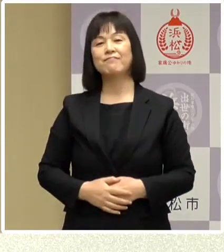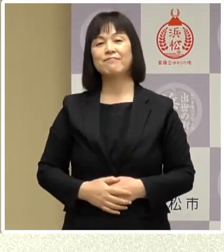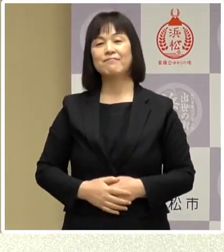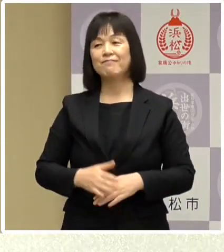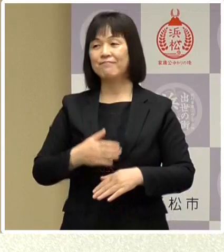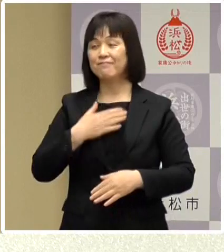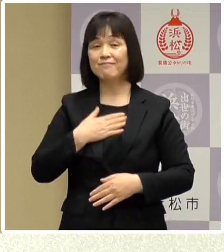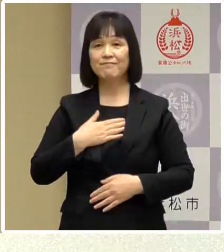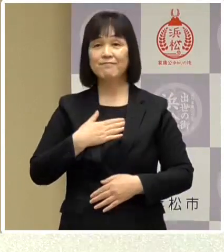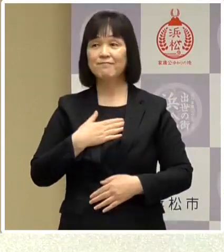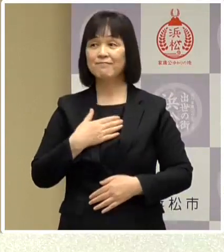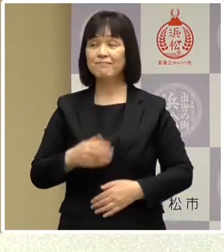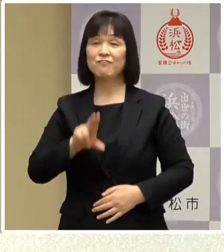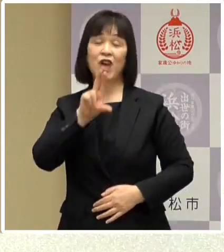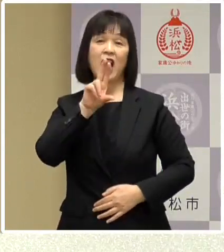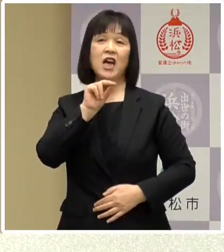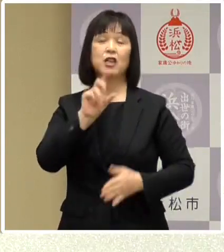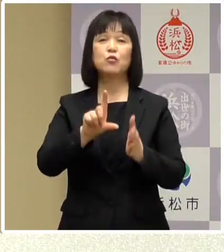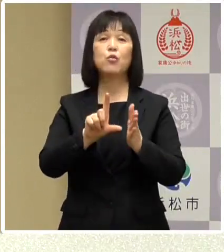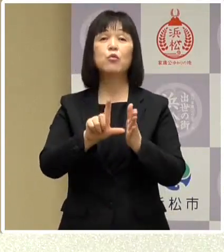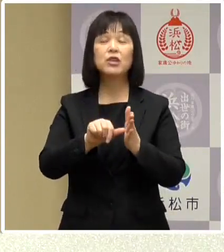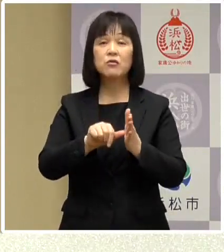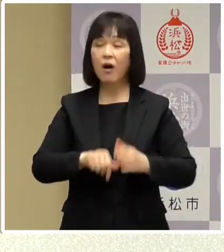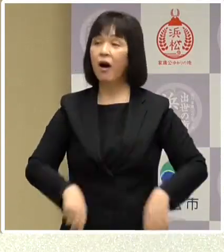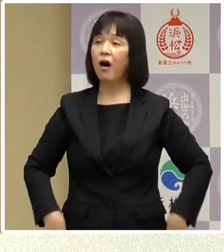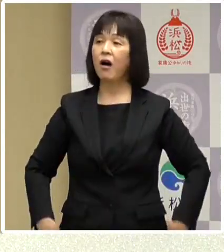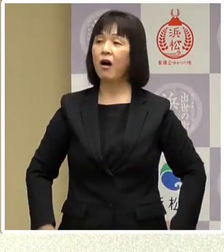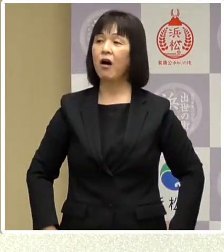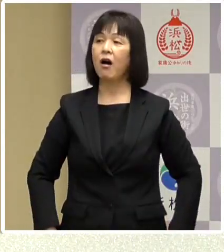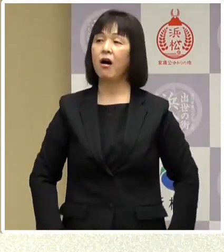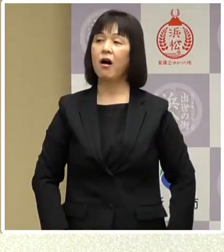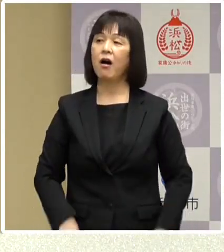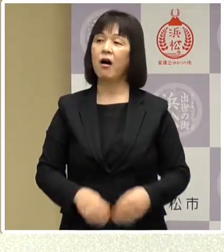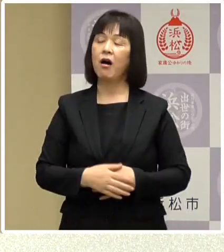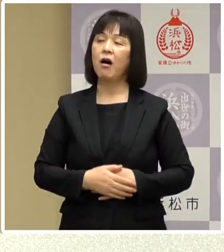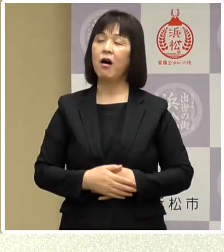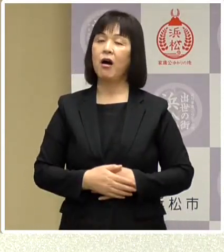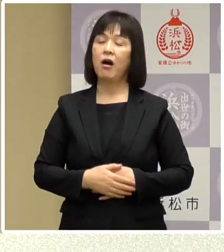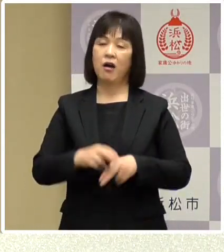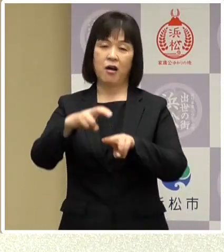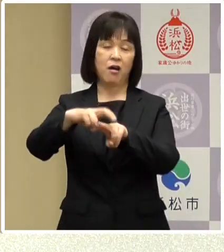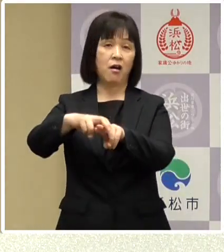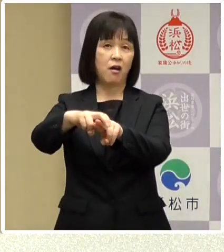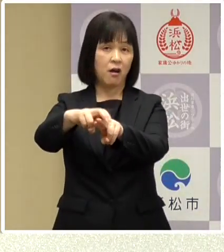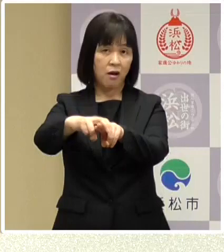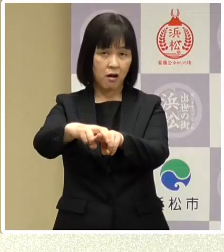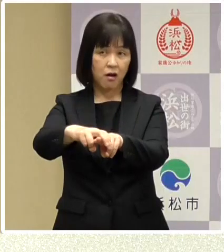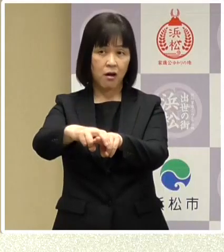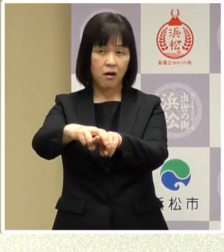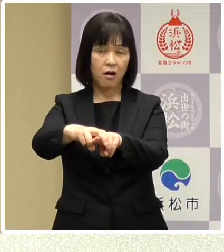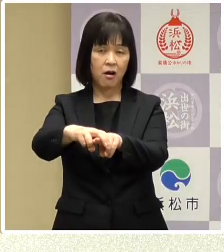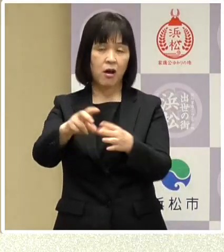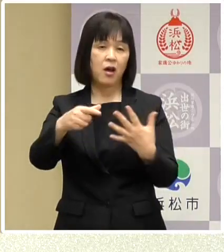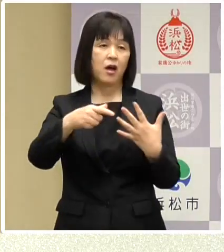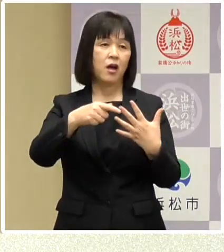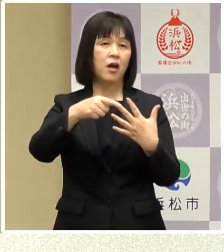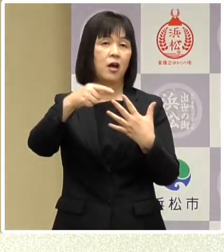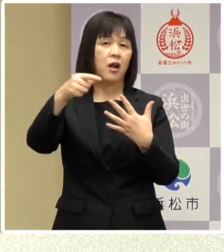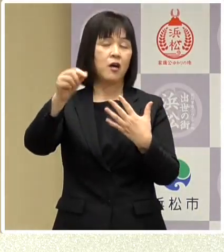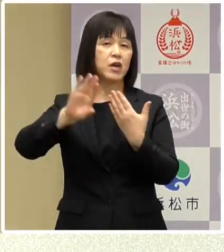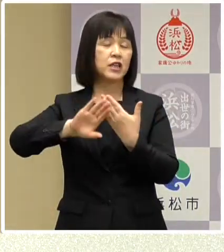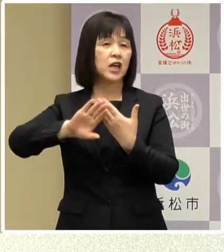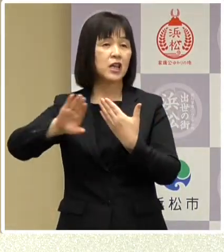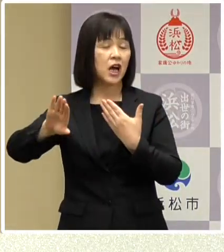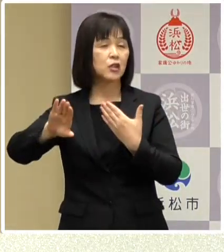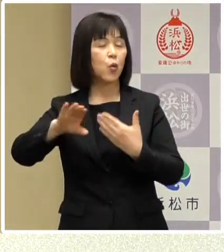わかりました。岐阜の時に結構観覧席で抽選で選ばれた以外の